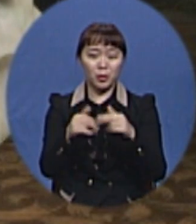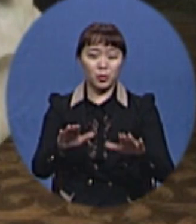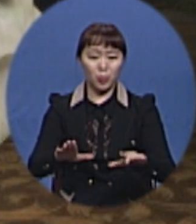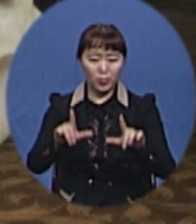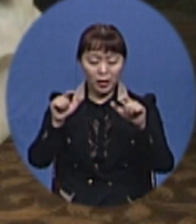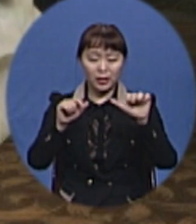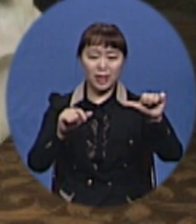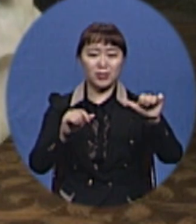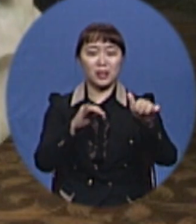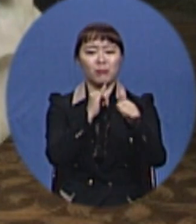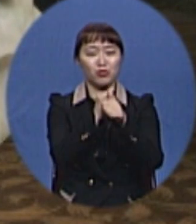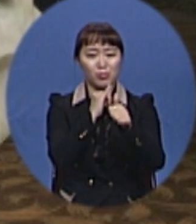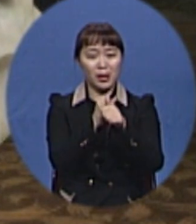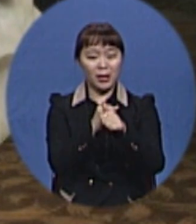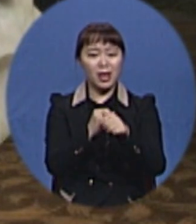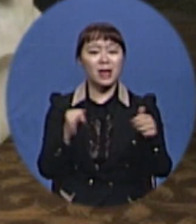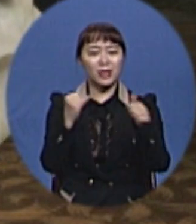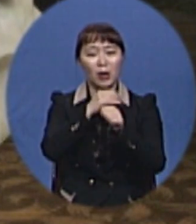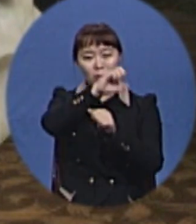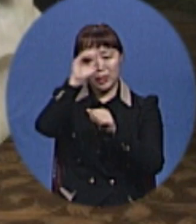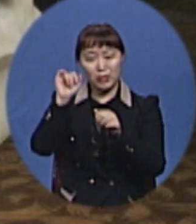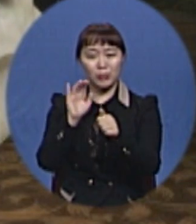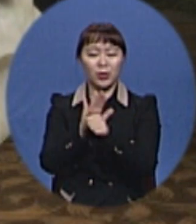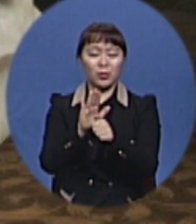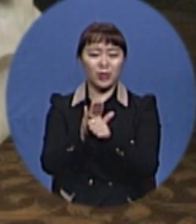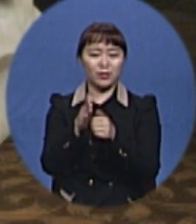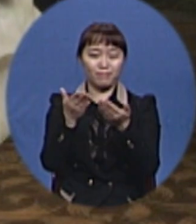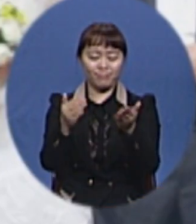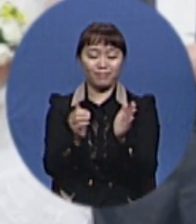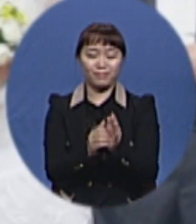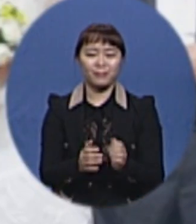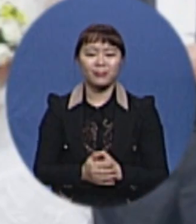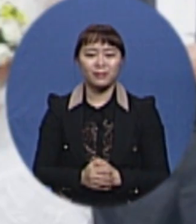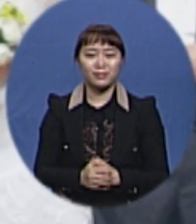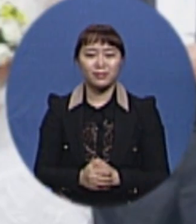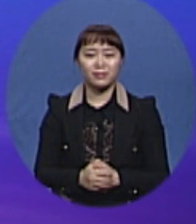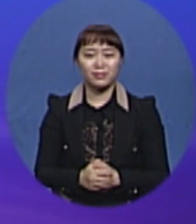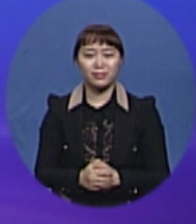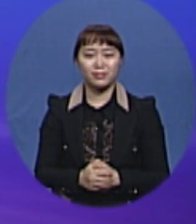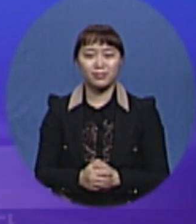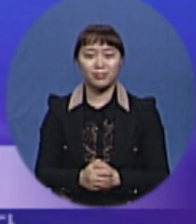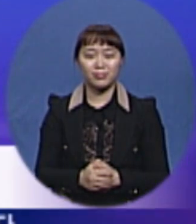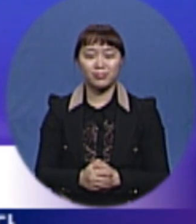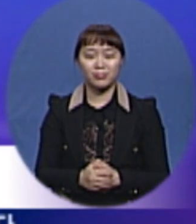올해는 5쌍의 부부들에게 결혼식을 올릴 수 있도록 도왔습니다.